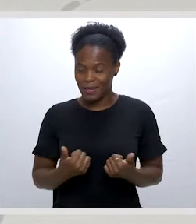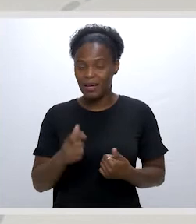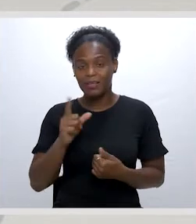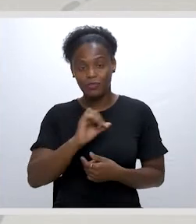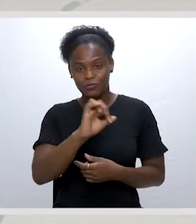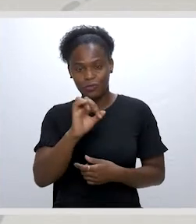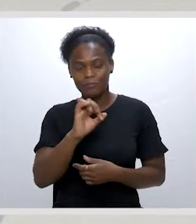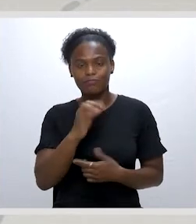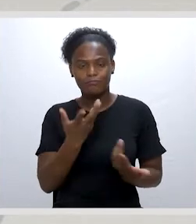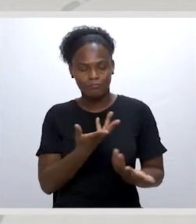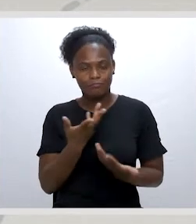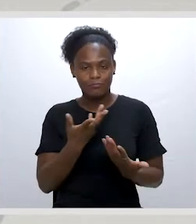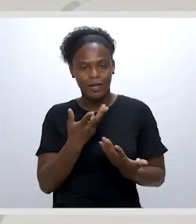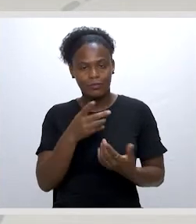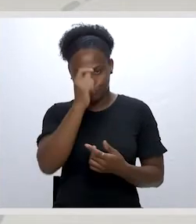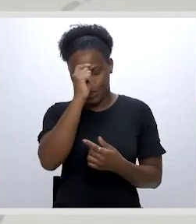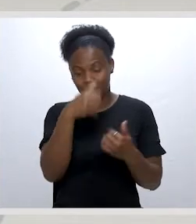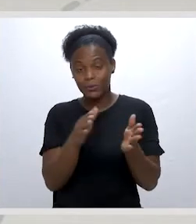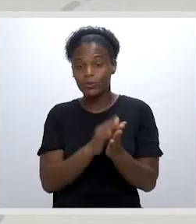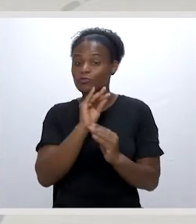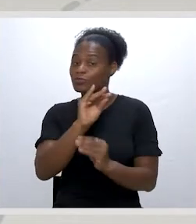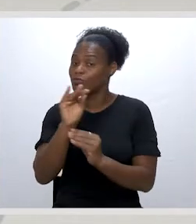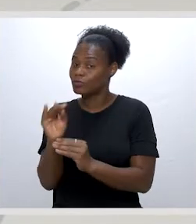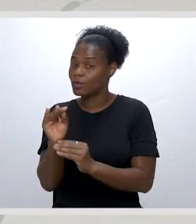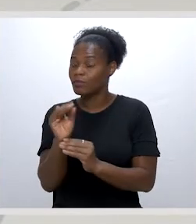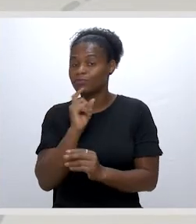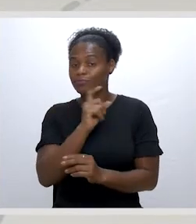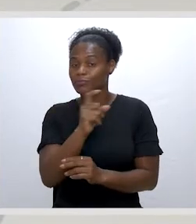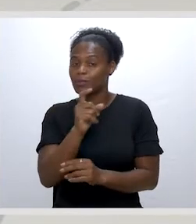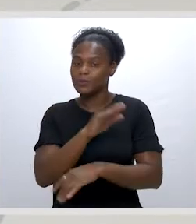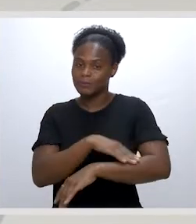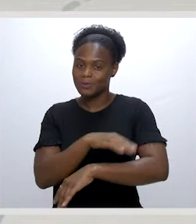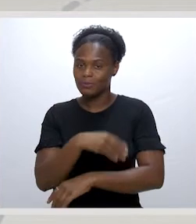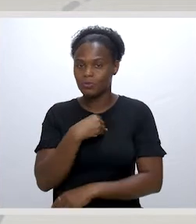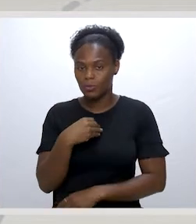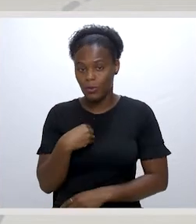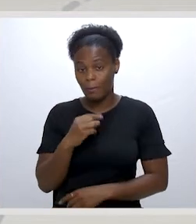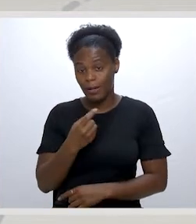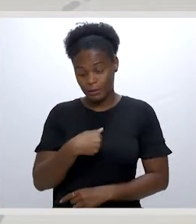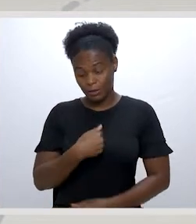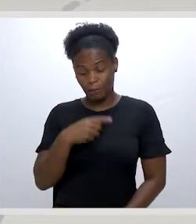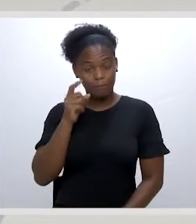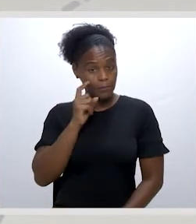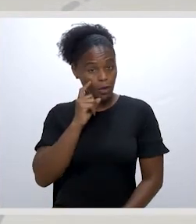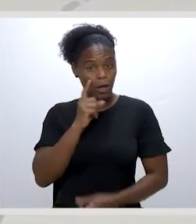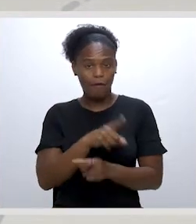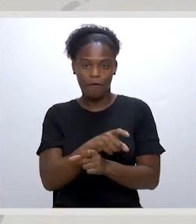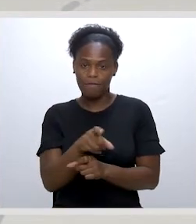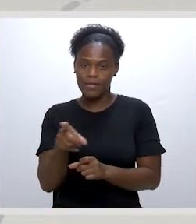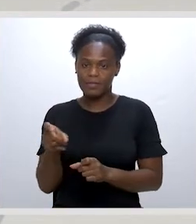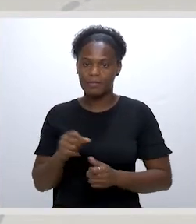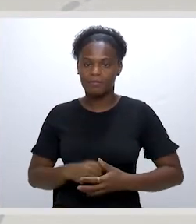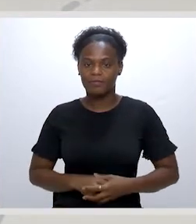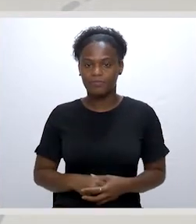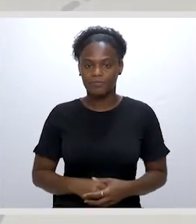avez suivi toutes les recommandations de l'autorité sanitaire pour se protéger du